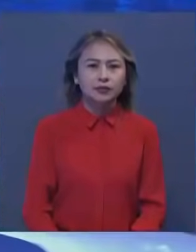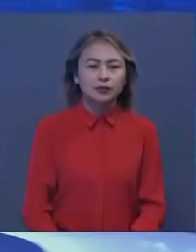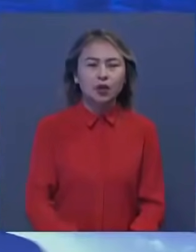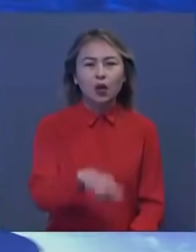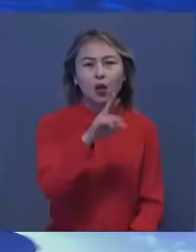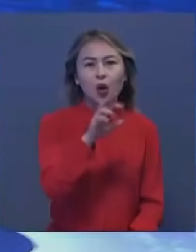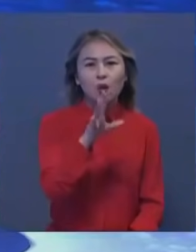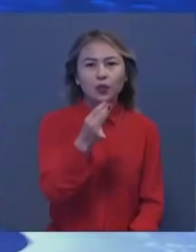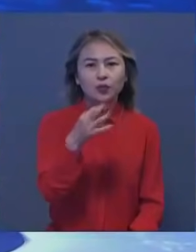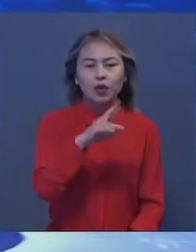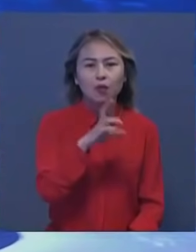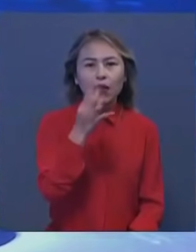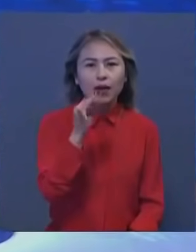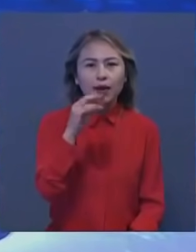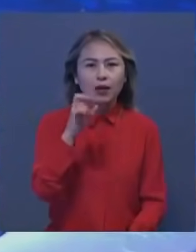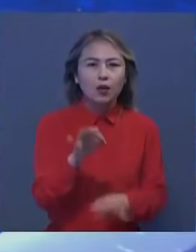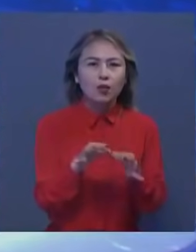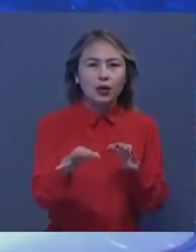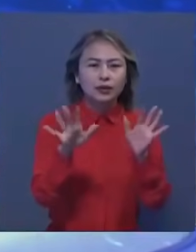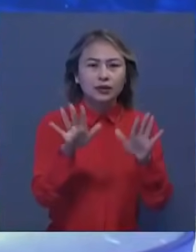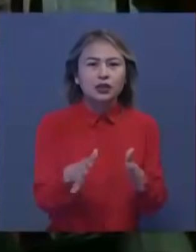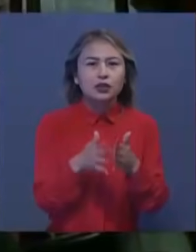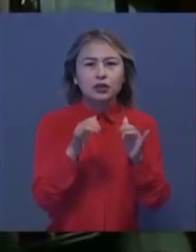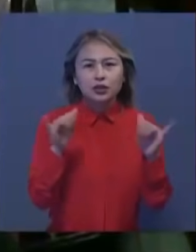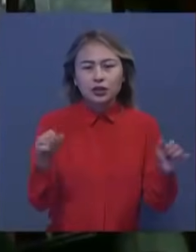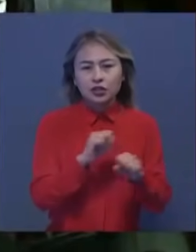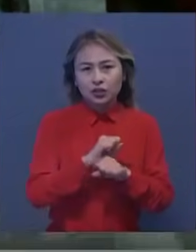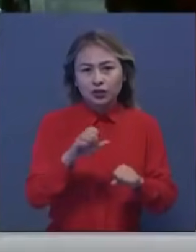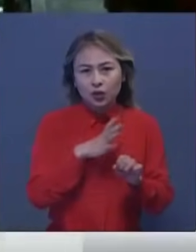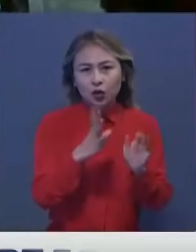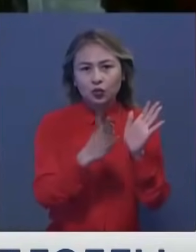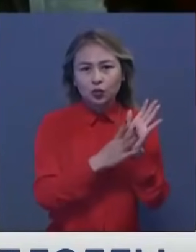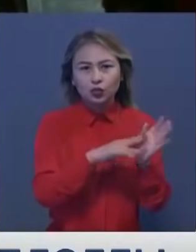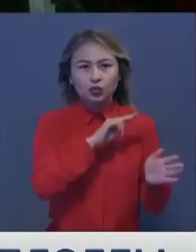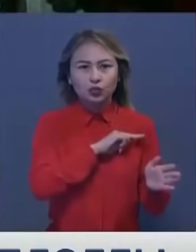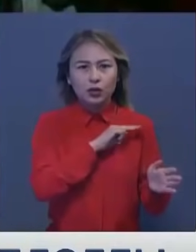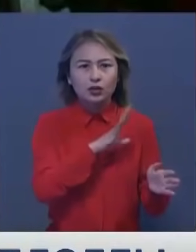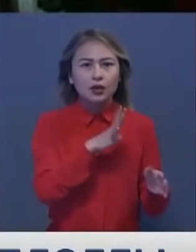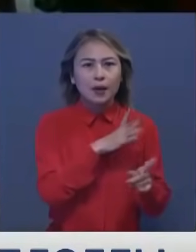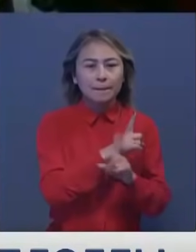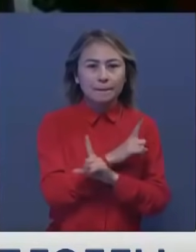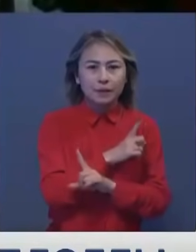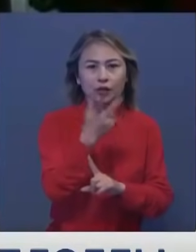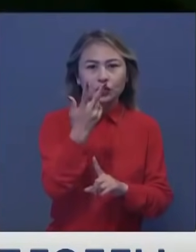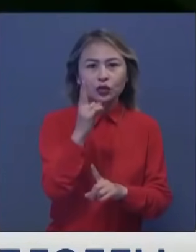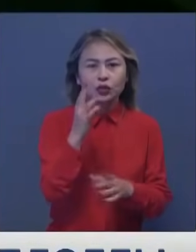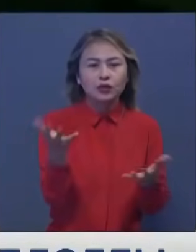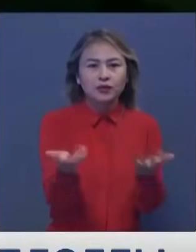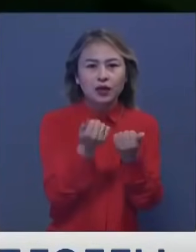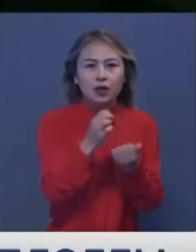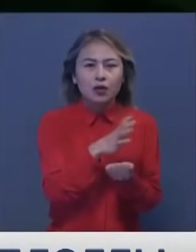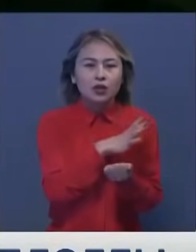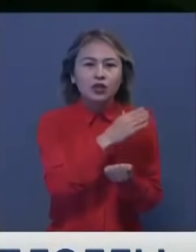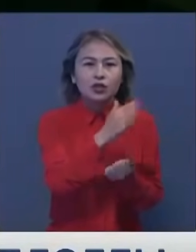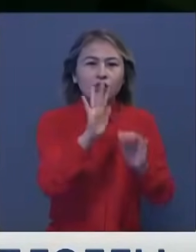Ал Колумбияның Байока аймағындағы кен орнында жарылыс болып, 9 жұмысшы қаза тапты. 3 кенші құтқарылған,